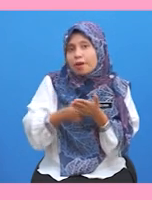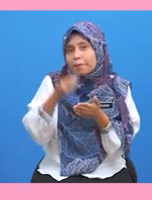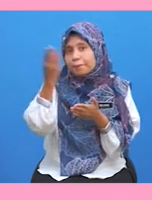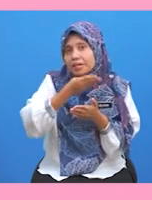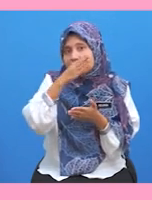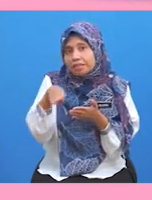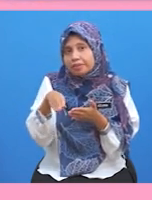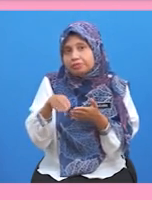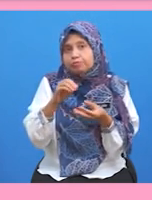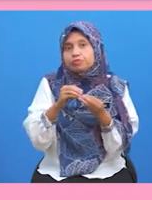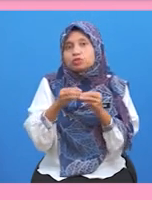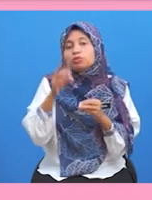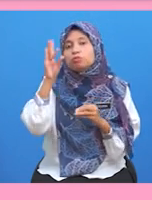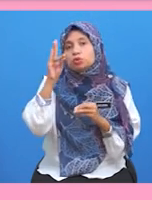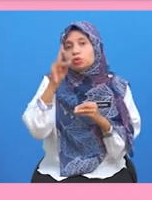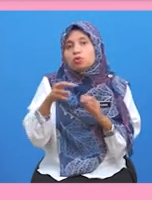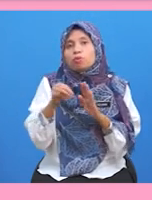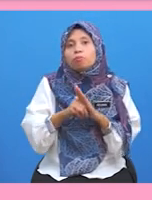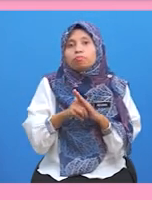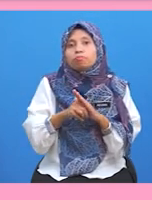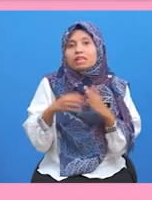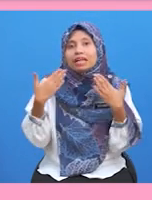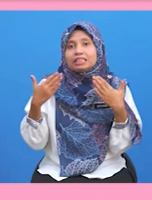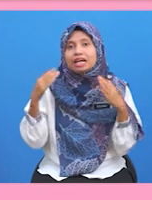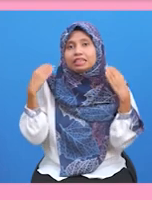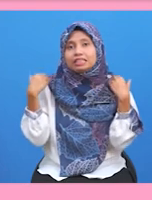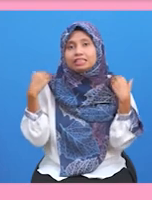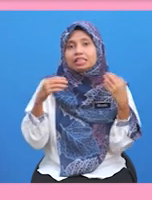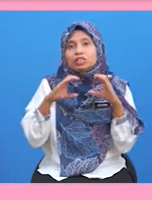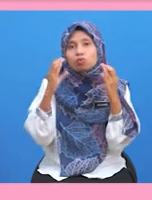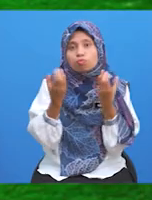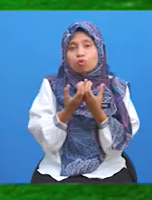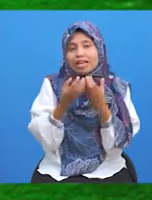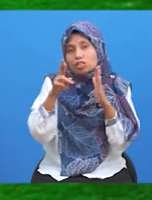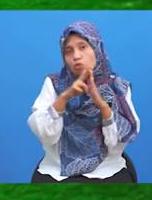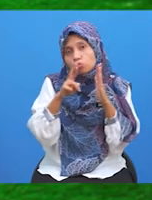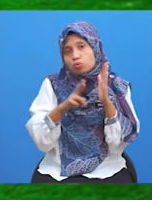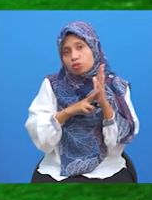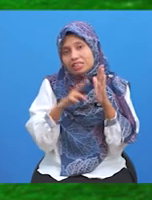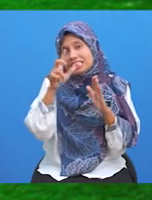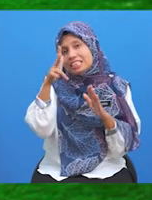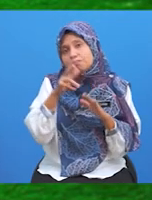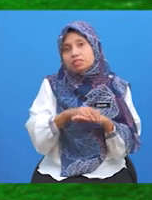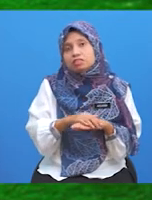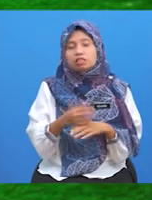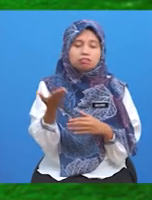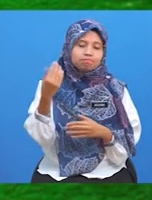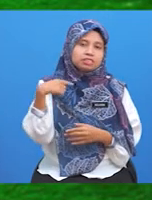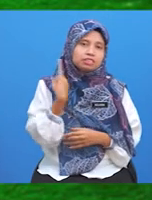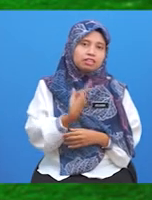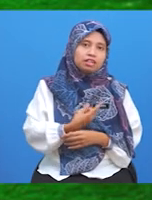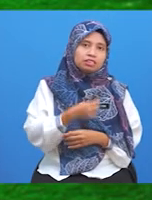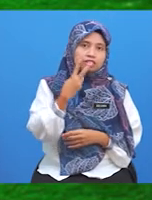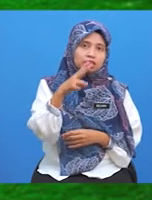bantahan. Ketujuh, menubuhkan kumpulan Rukun 13. Murid-murid, mari mendalami